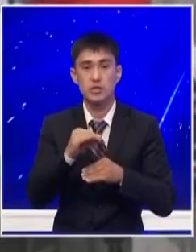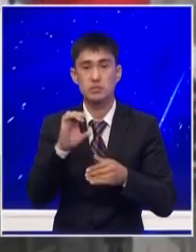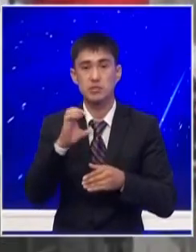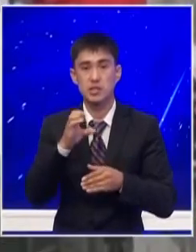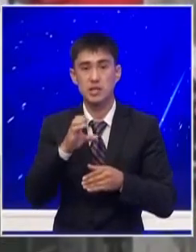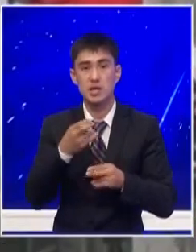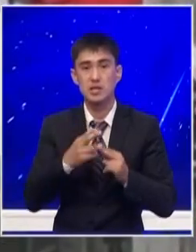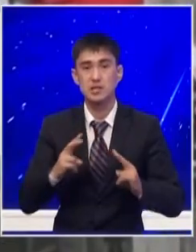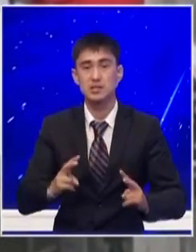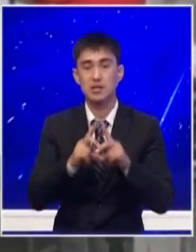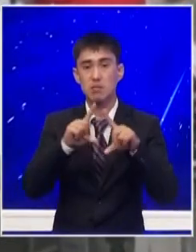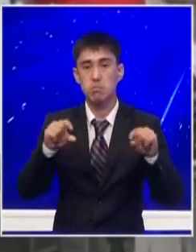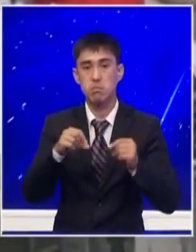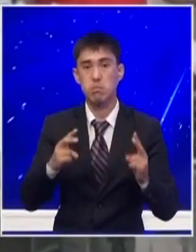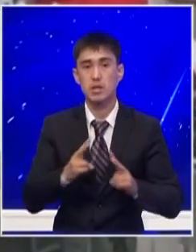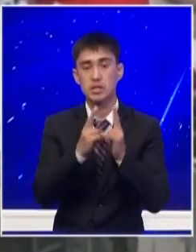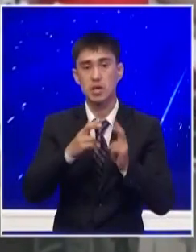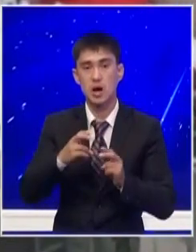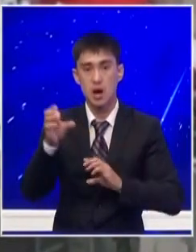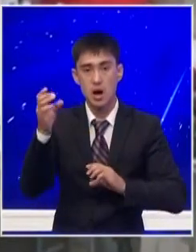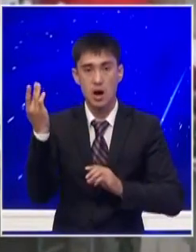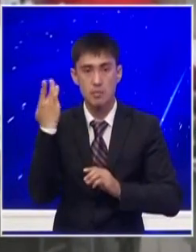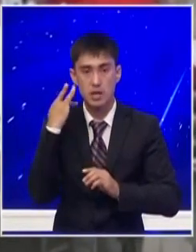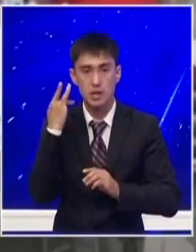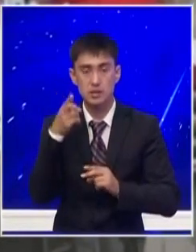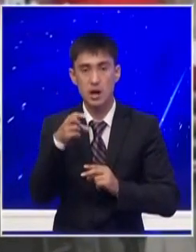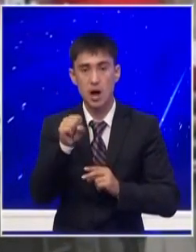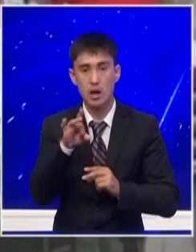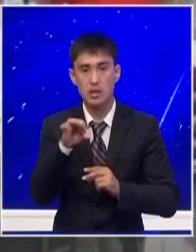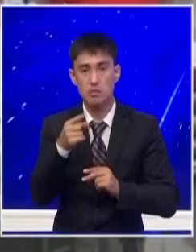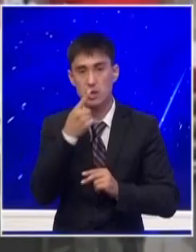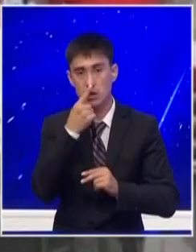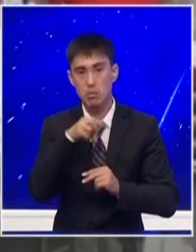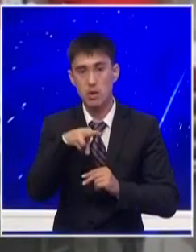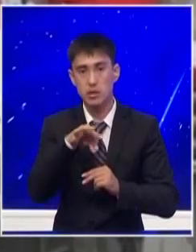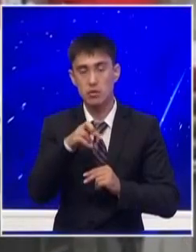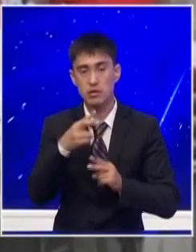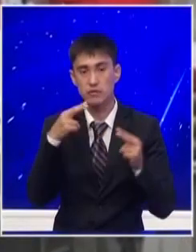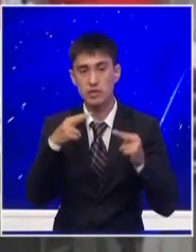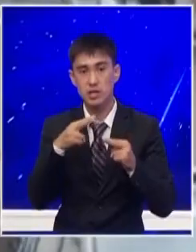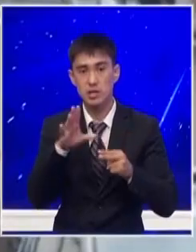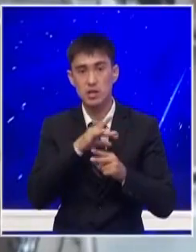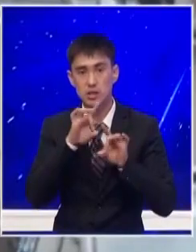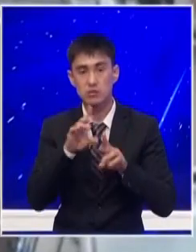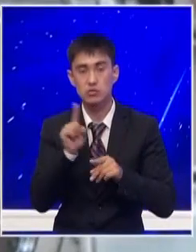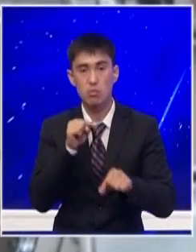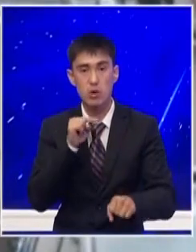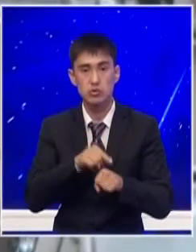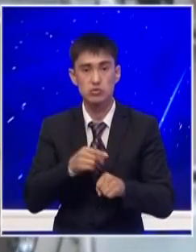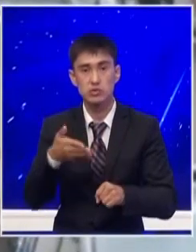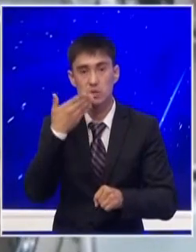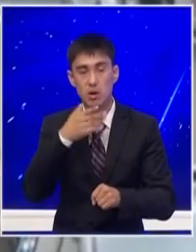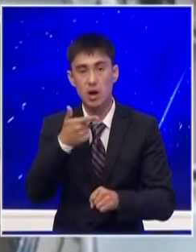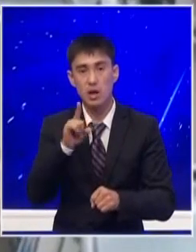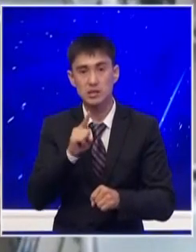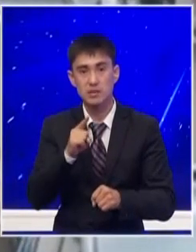среду в здании Парижской американской академии, неподалеку от Пантеона. Свидетели происшествия рассказывают, что почувствовали запах